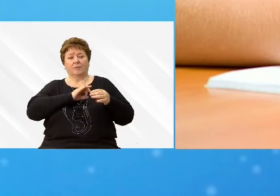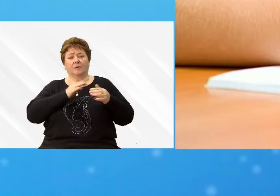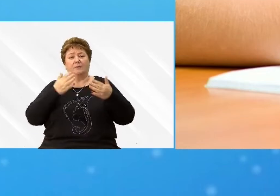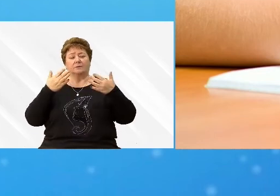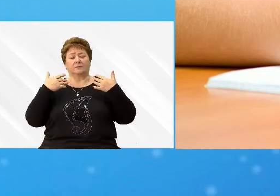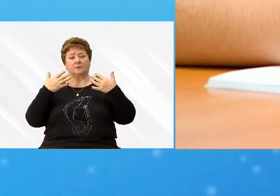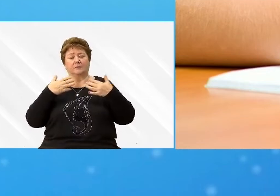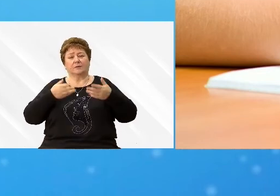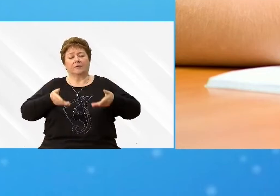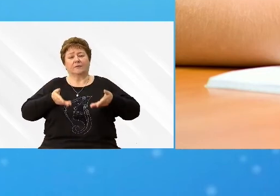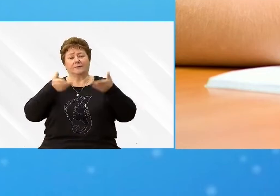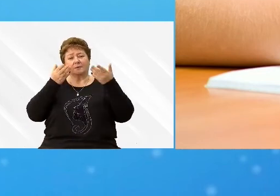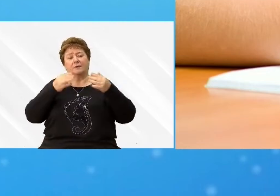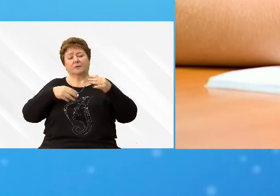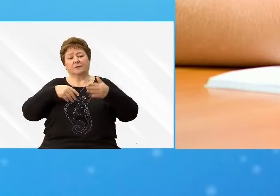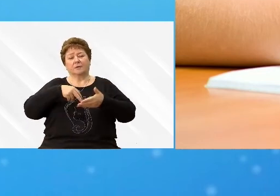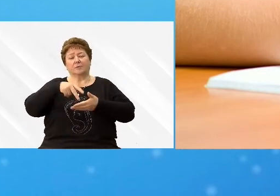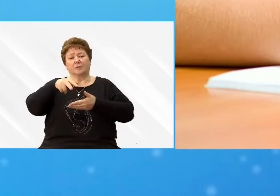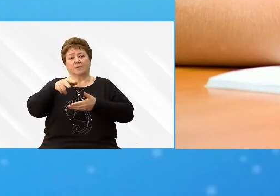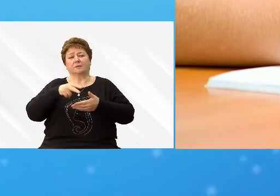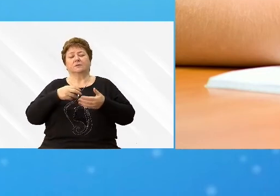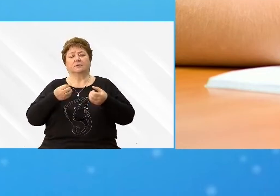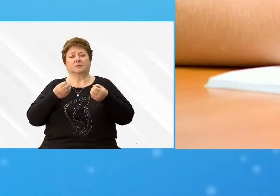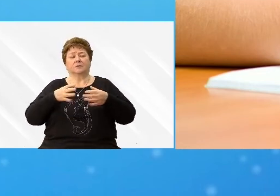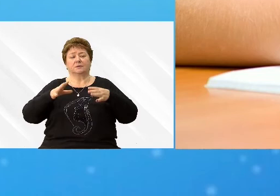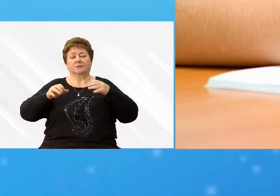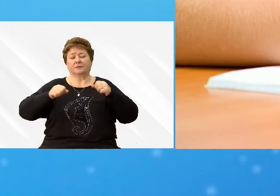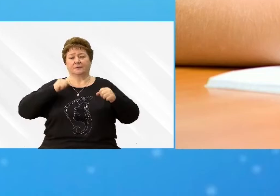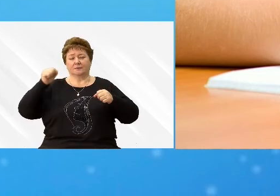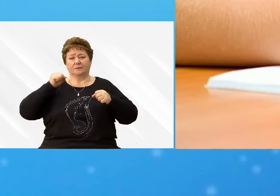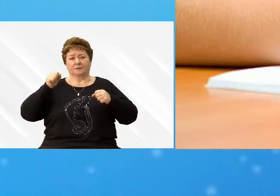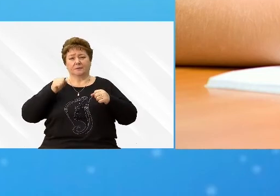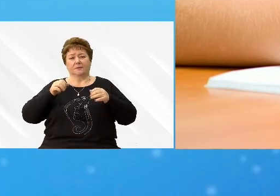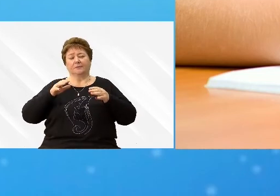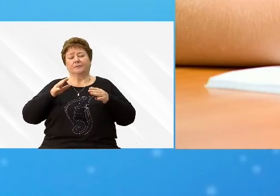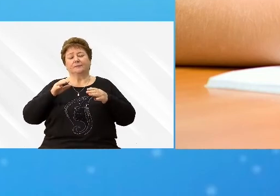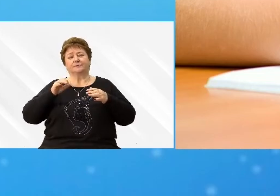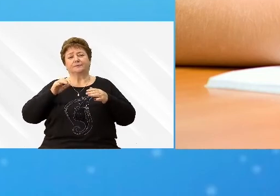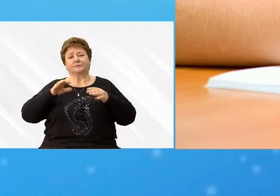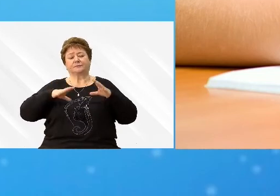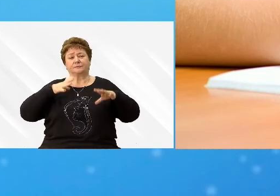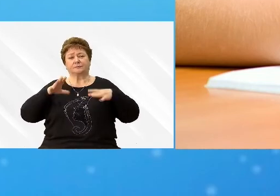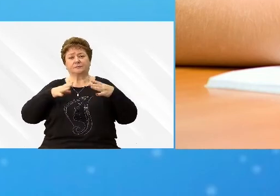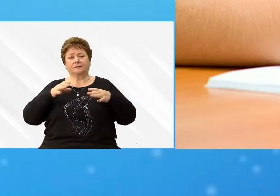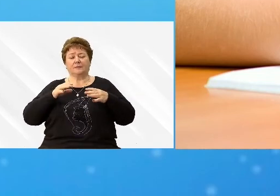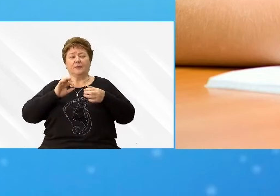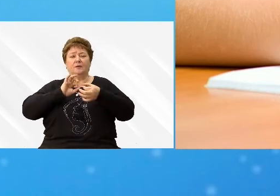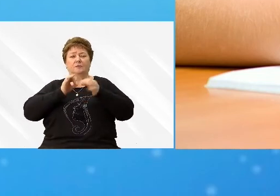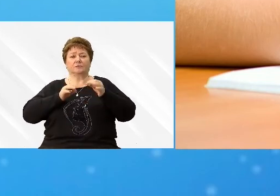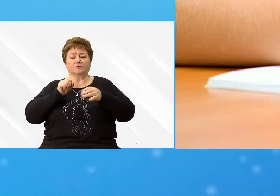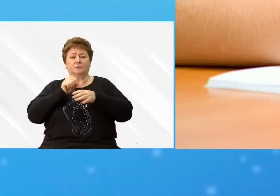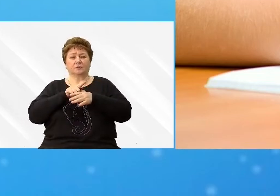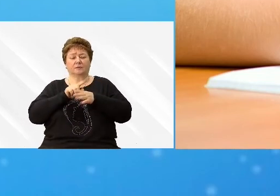стать походить сделать несколько простых физических упражнений наиболее сложные задания